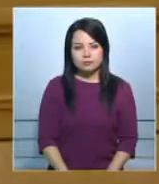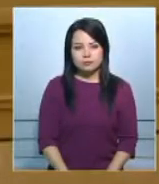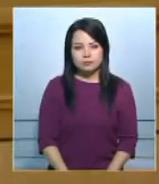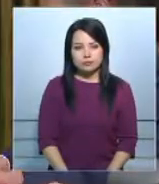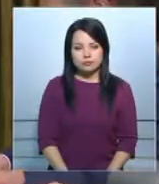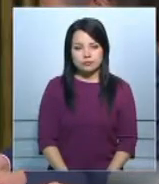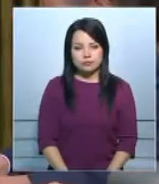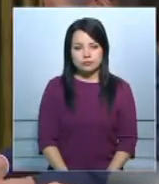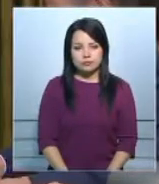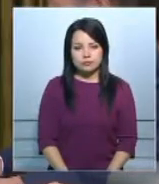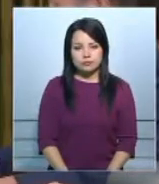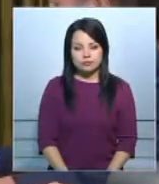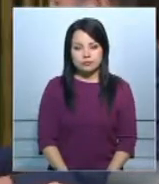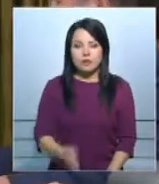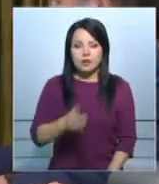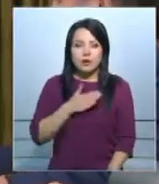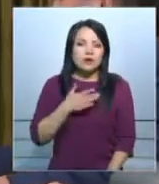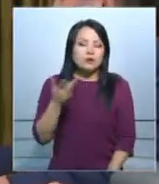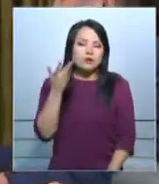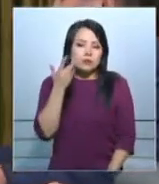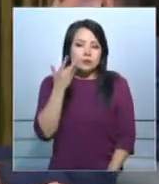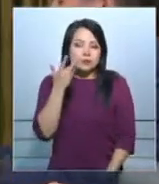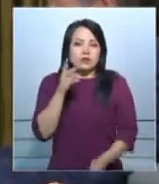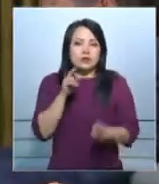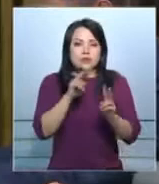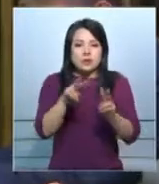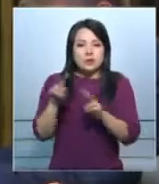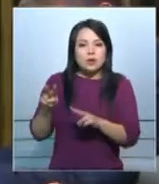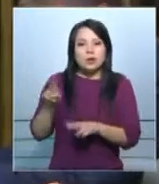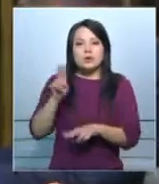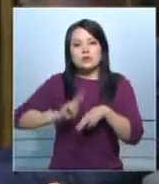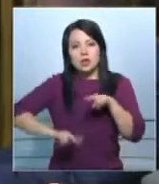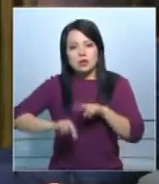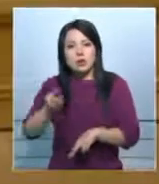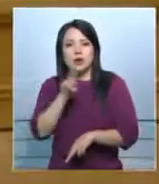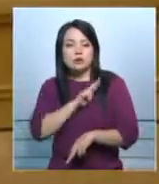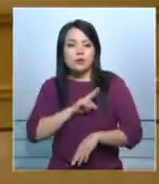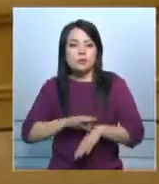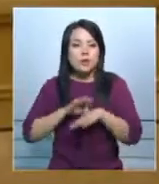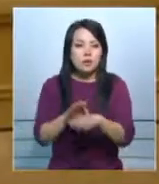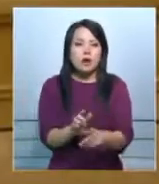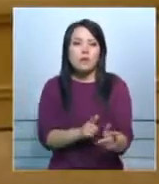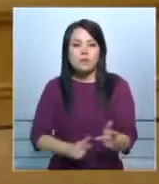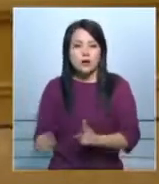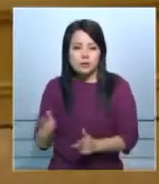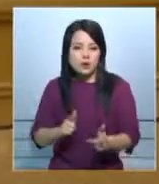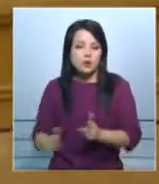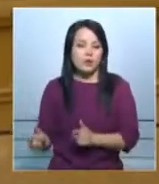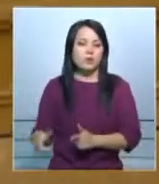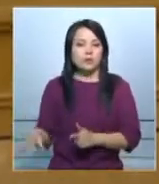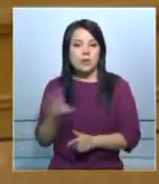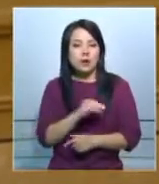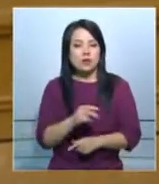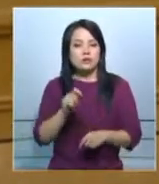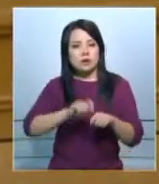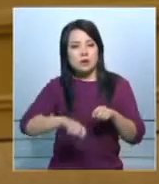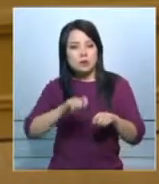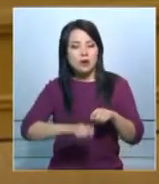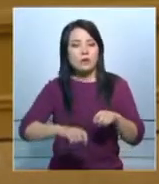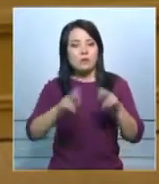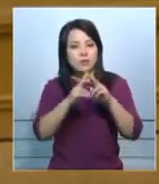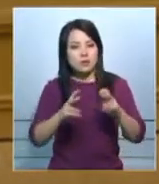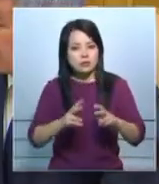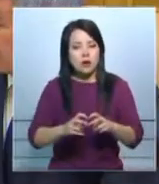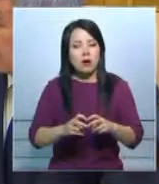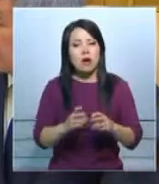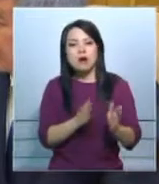Я постоянно слежу за ходом строительства, подготовки. Вам, наверное, доложили, что отставания от графика у